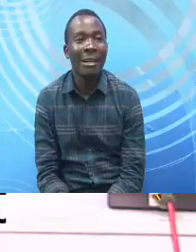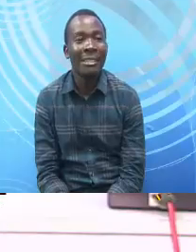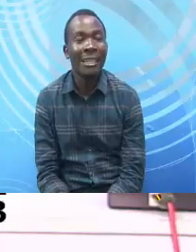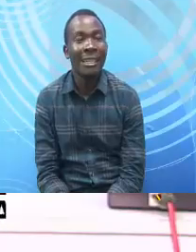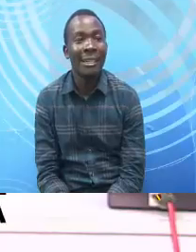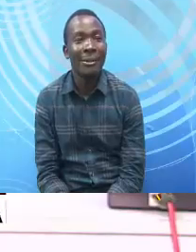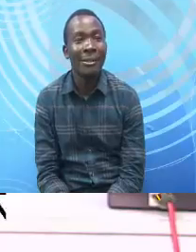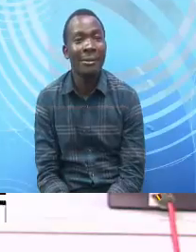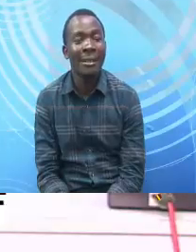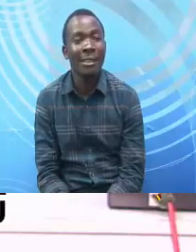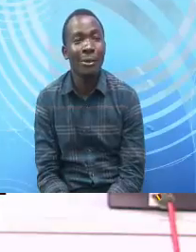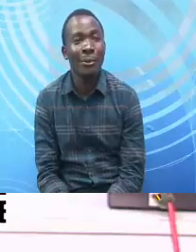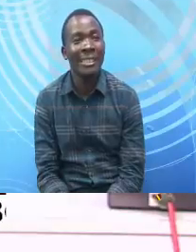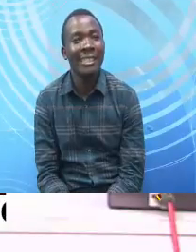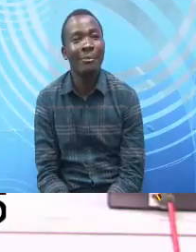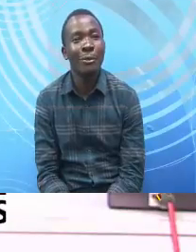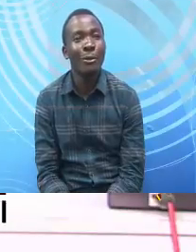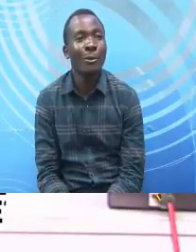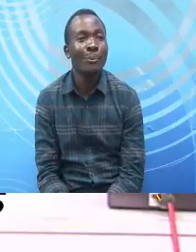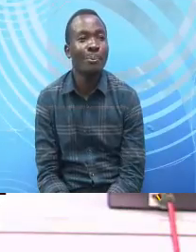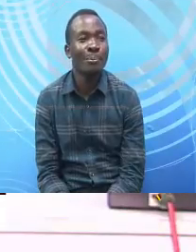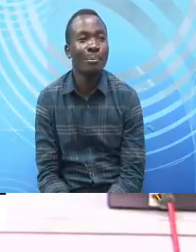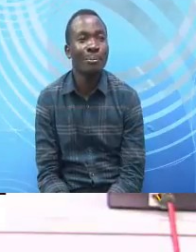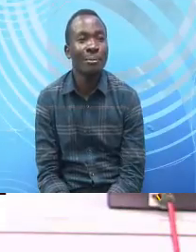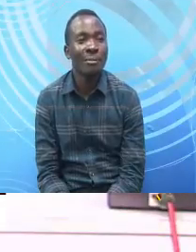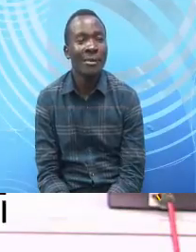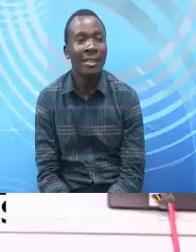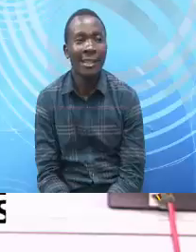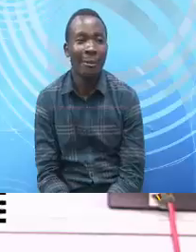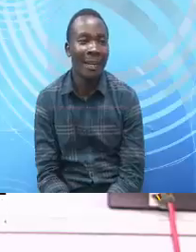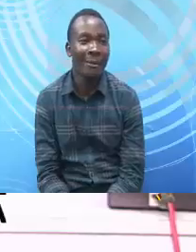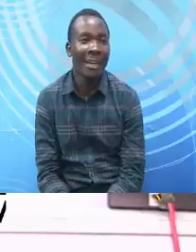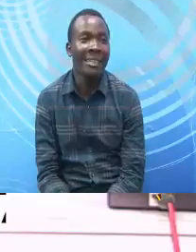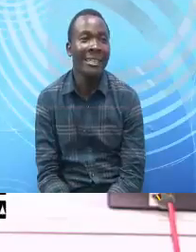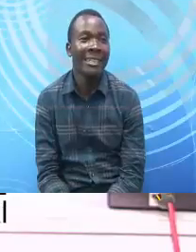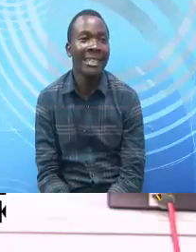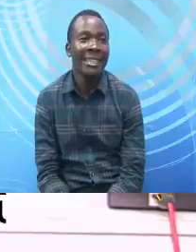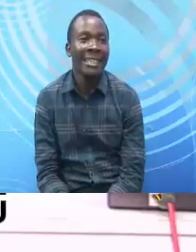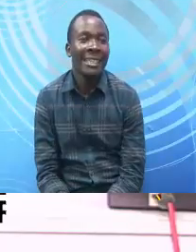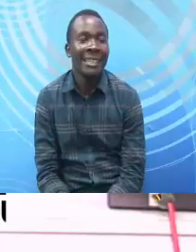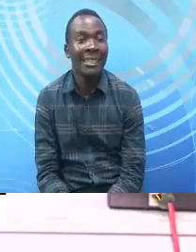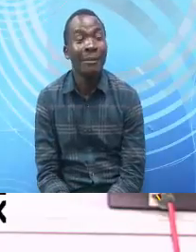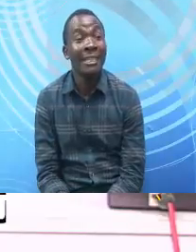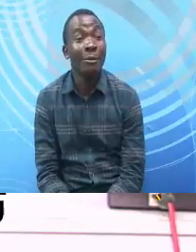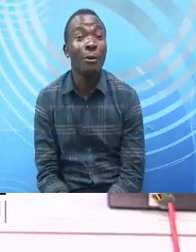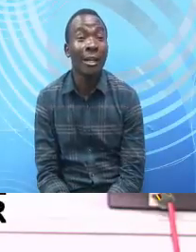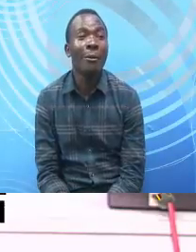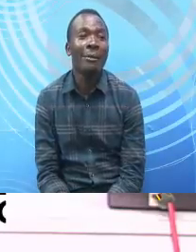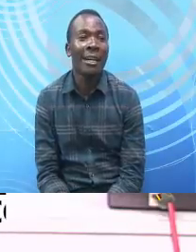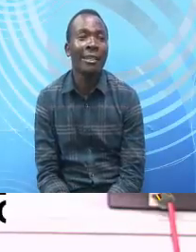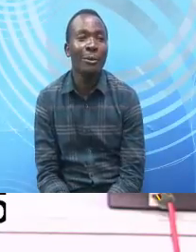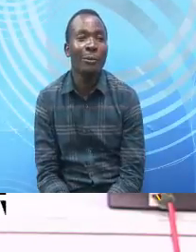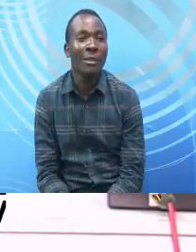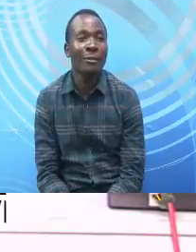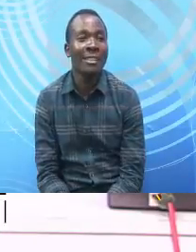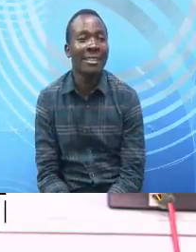hari abashakaga kujya mu giturage mu rugo nabo bari bahari, kimwe na Nyabugogo nabo bari